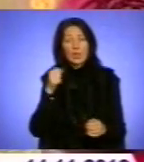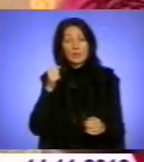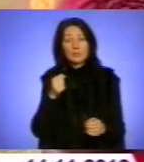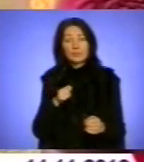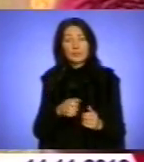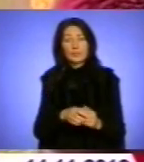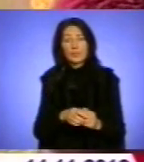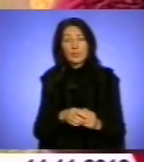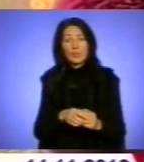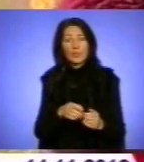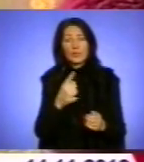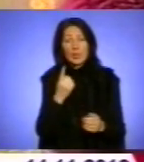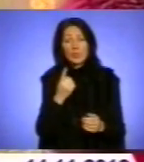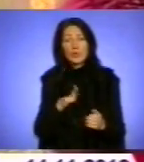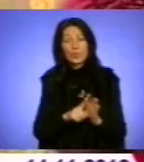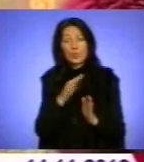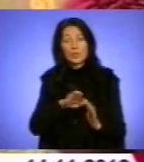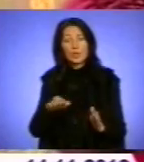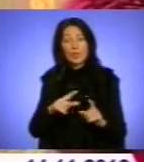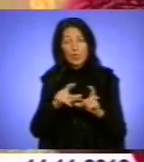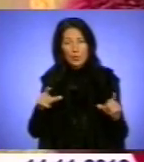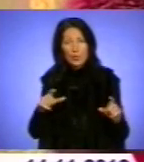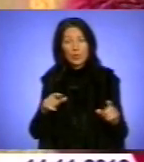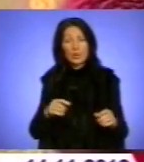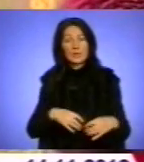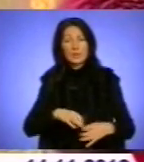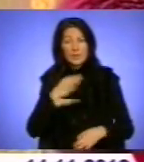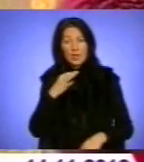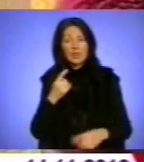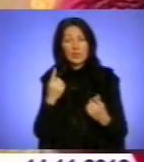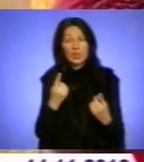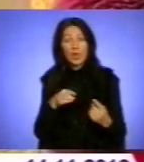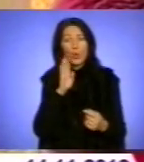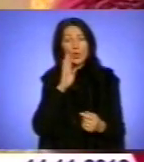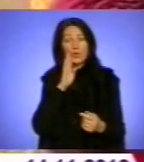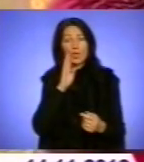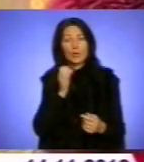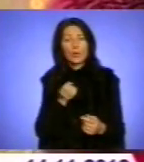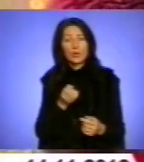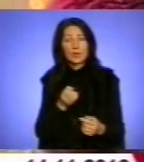Перший, дітки йдуть в школу, стрес великий. У дівчаток на